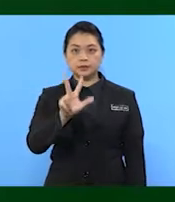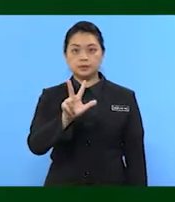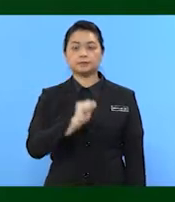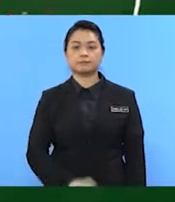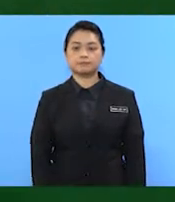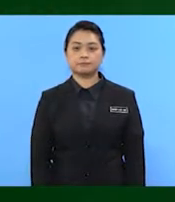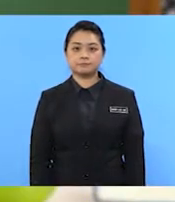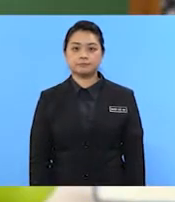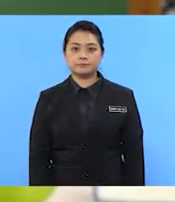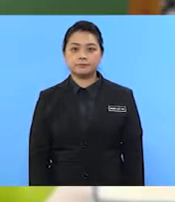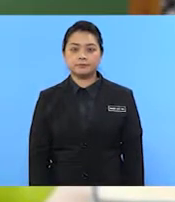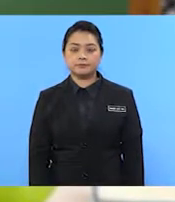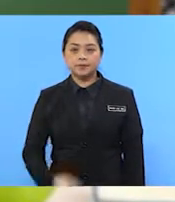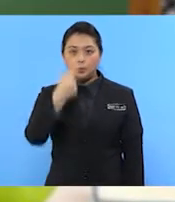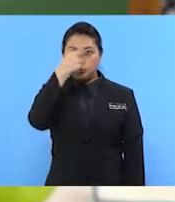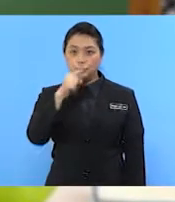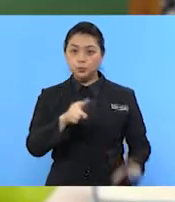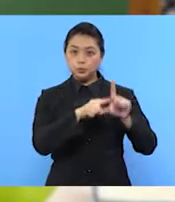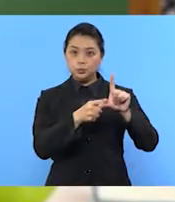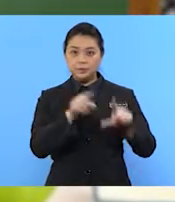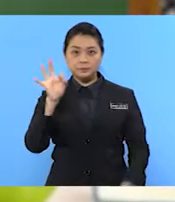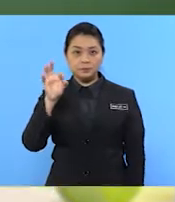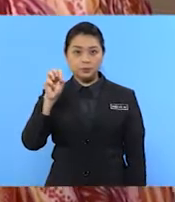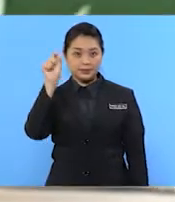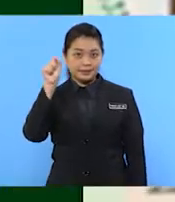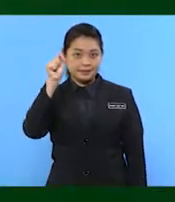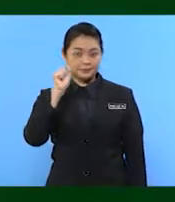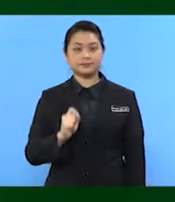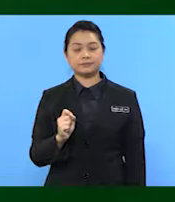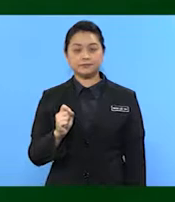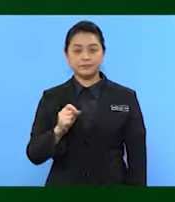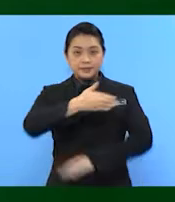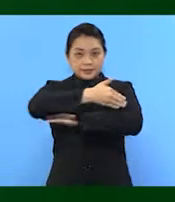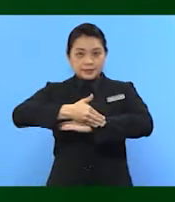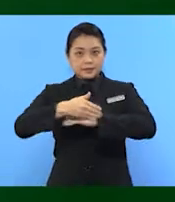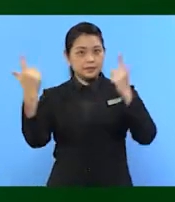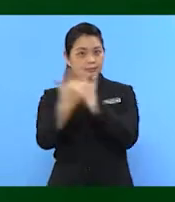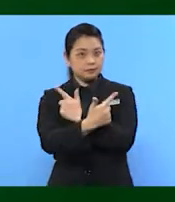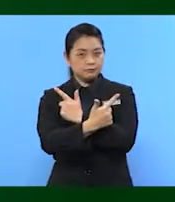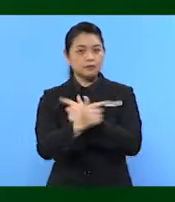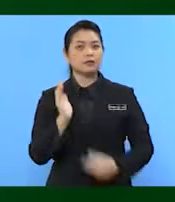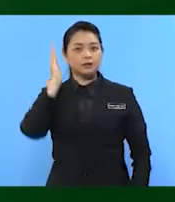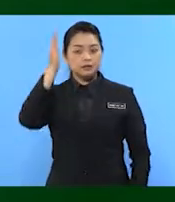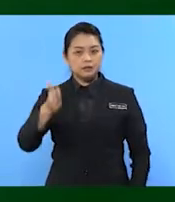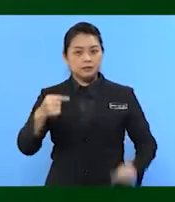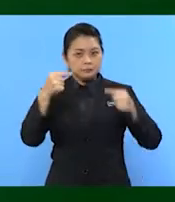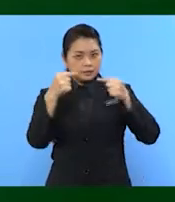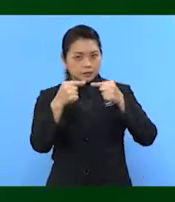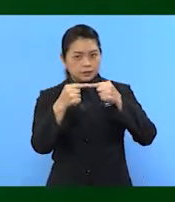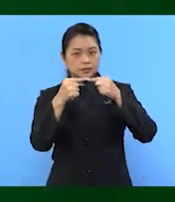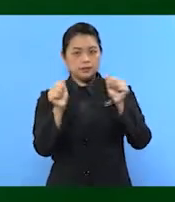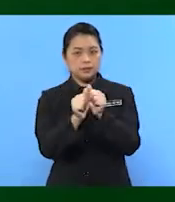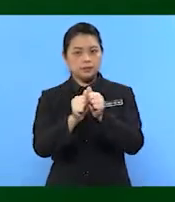1.333. Untuk sudut 90 darjah, sisi bertentangan akan bertindih dengan